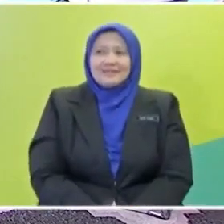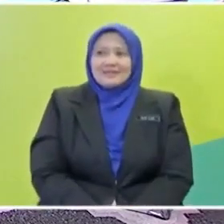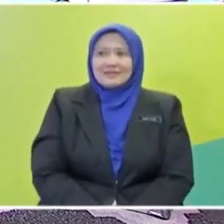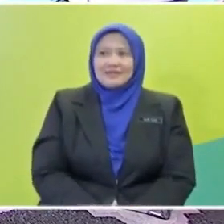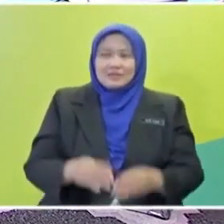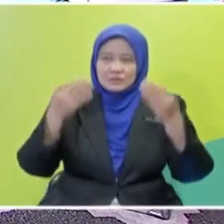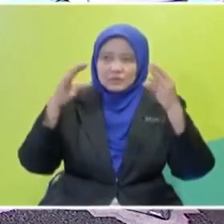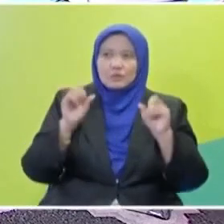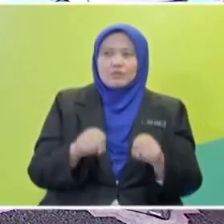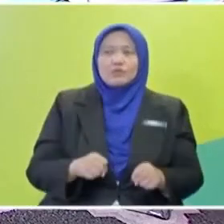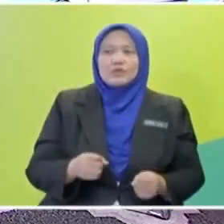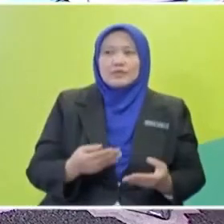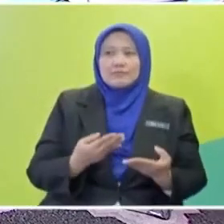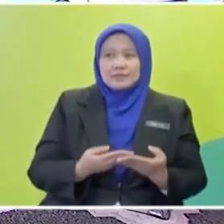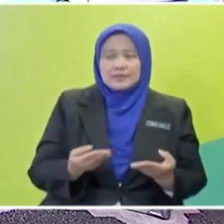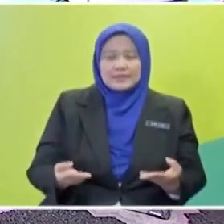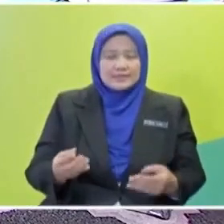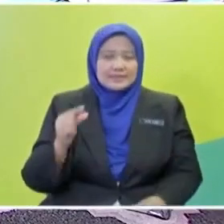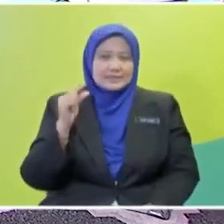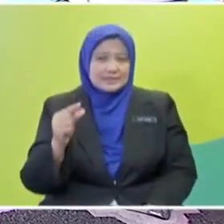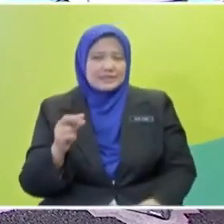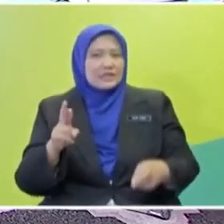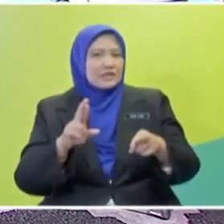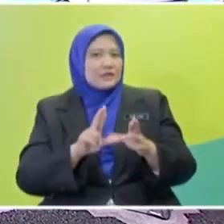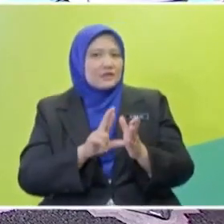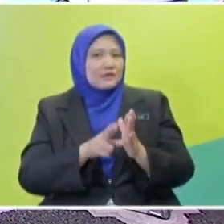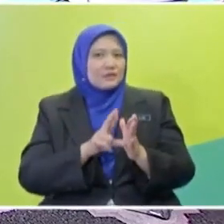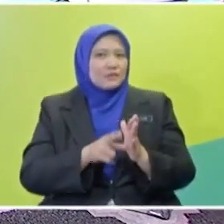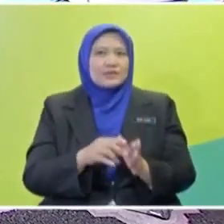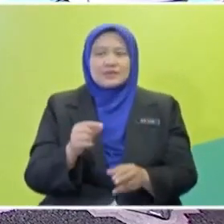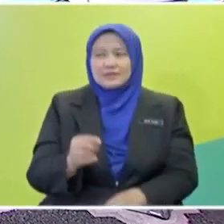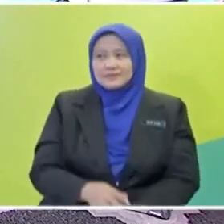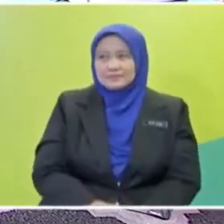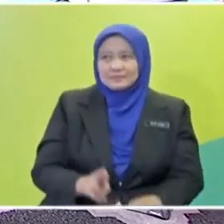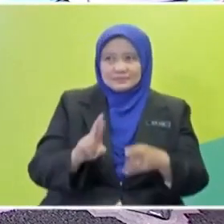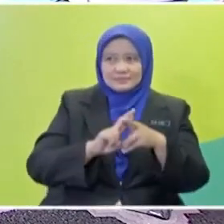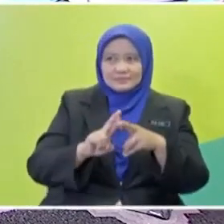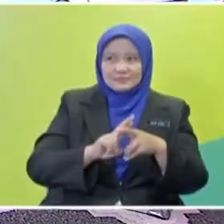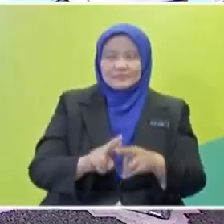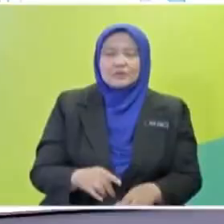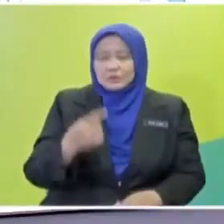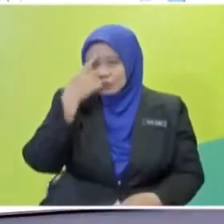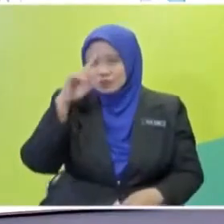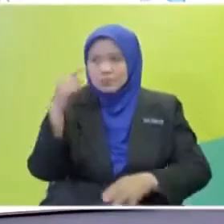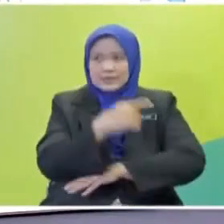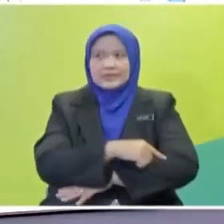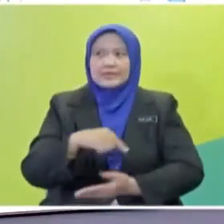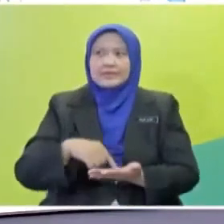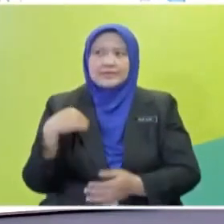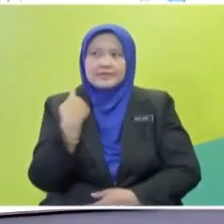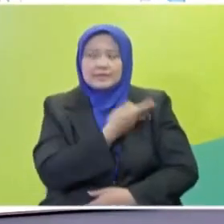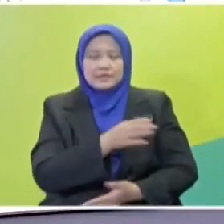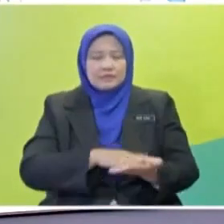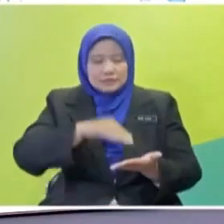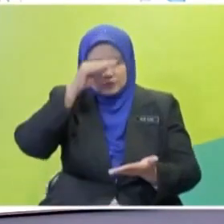boleh bagi sedikit rumusan ringkas bagi rakan-rakan kita yang sedang menonton? Rumusan. Untuk hari ini, kita belajar fokus